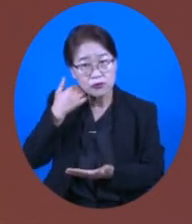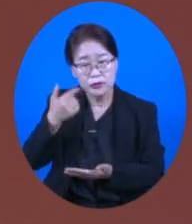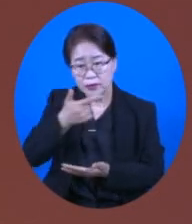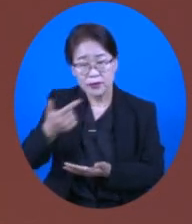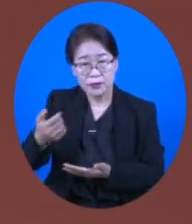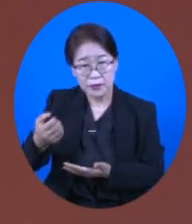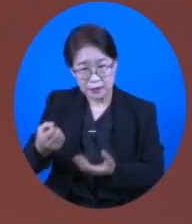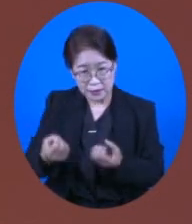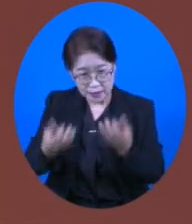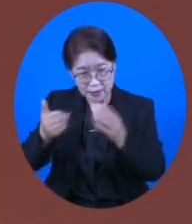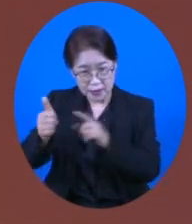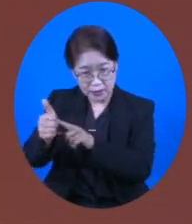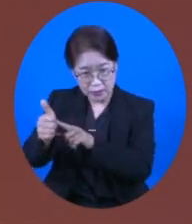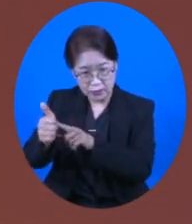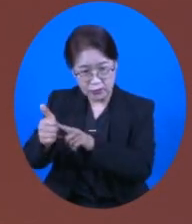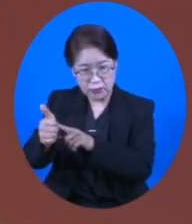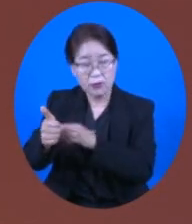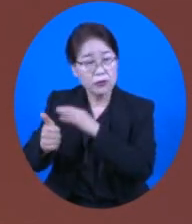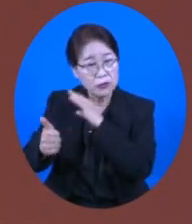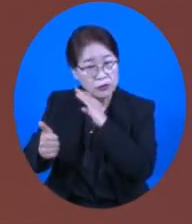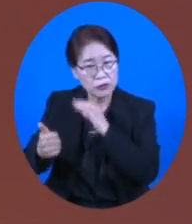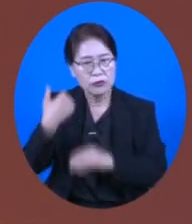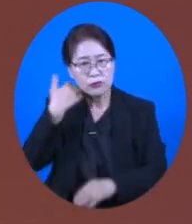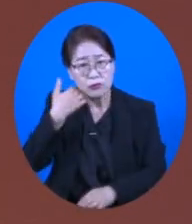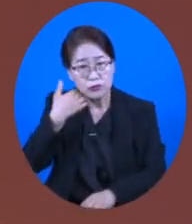대제사장 여호수아는 누구를 말하죠?